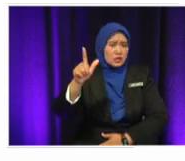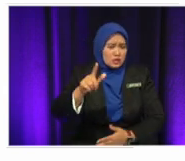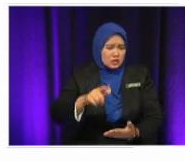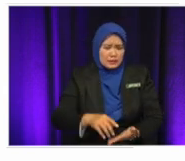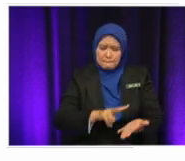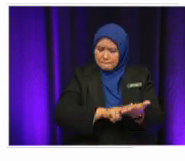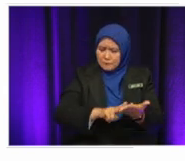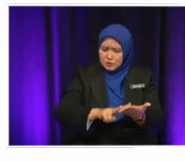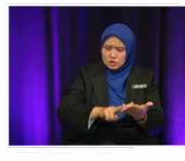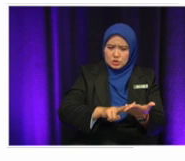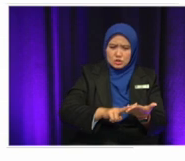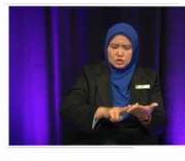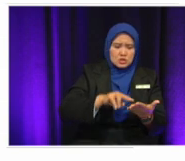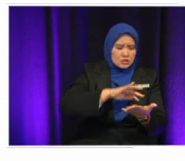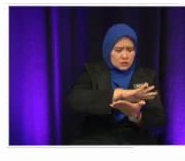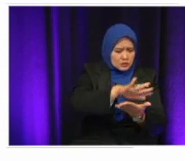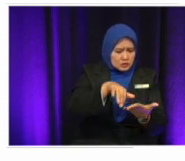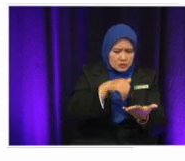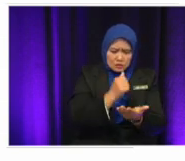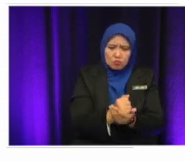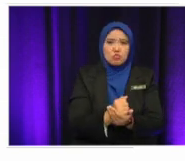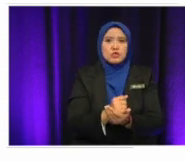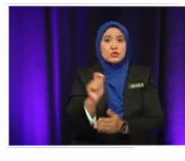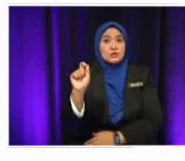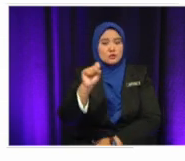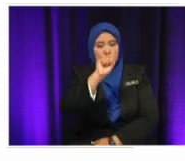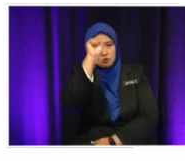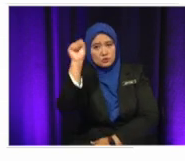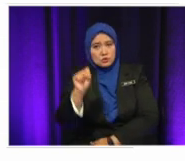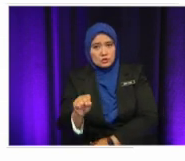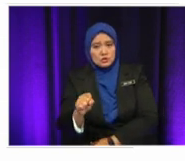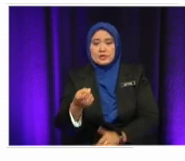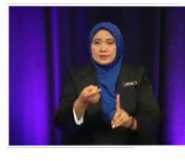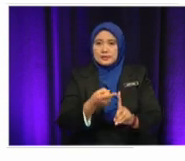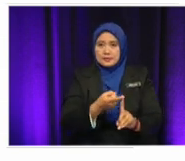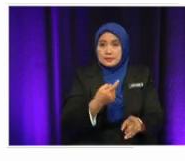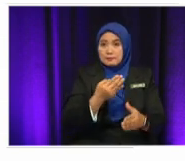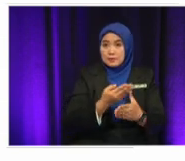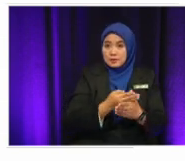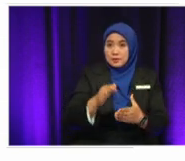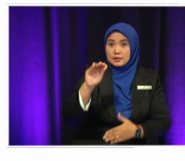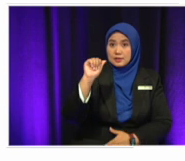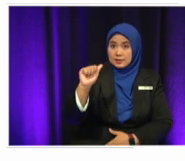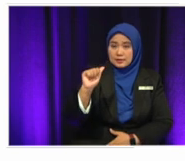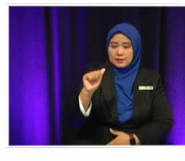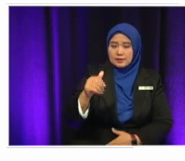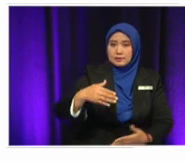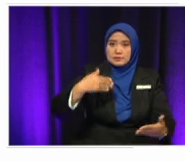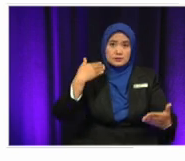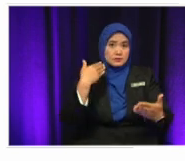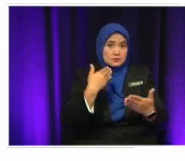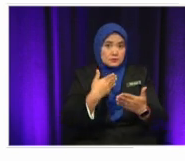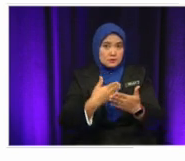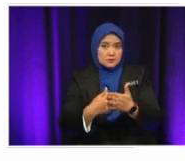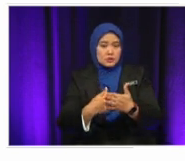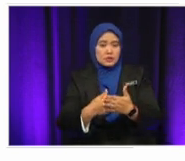daripada soalnya yang pertama Bagian I Oke Soalnya 15 bagian I kemudian Pergilah soal dan bagian Mi